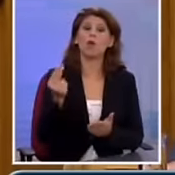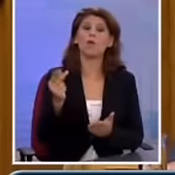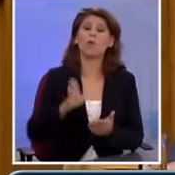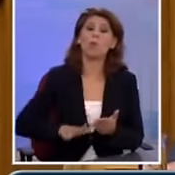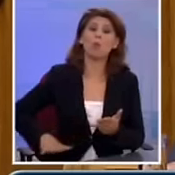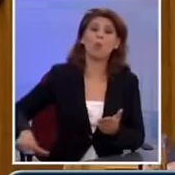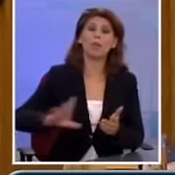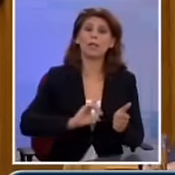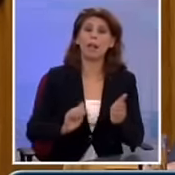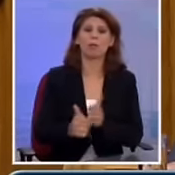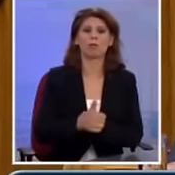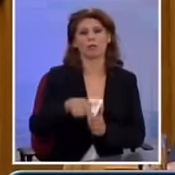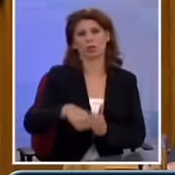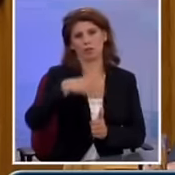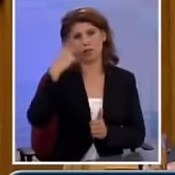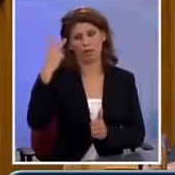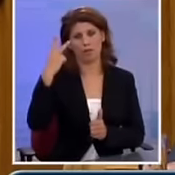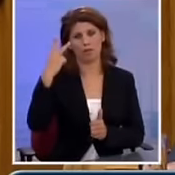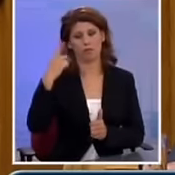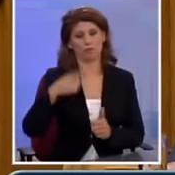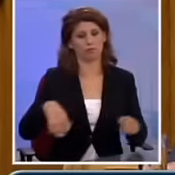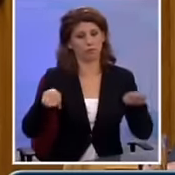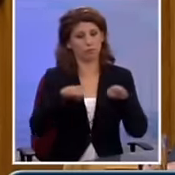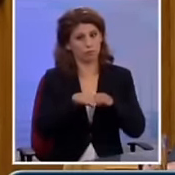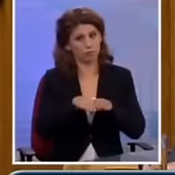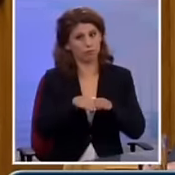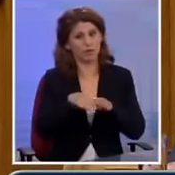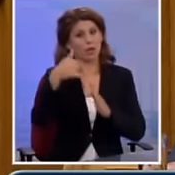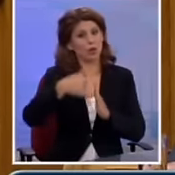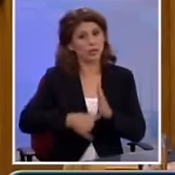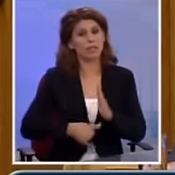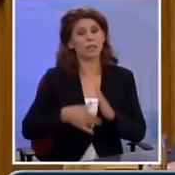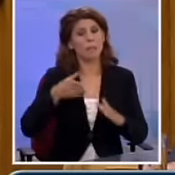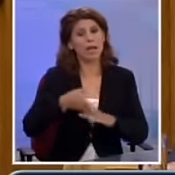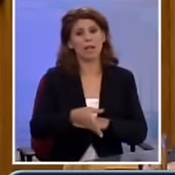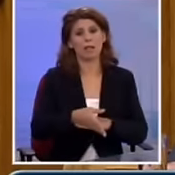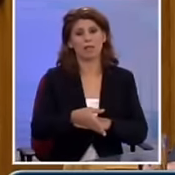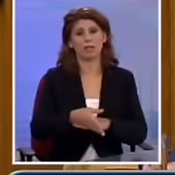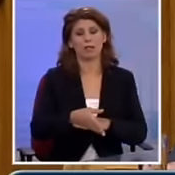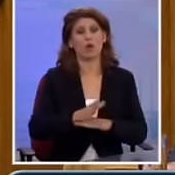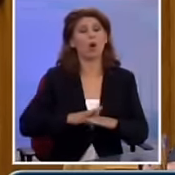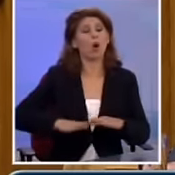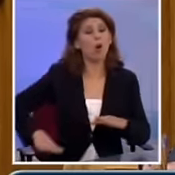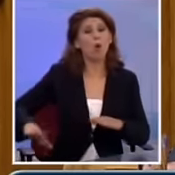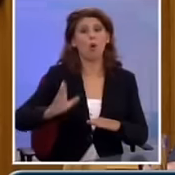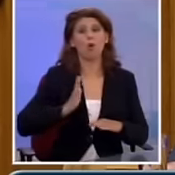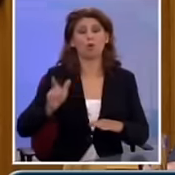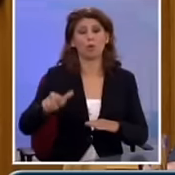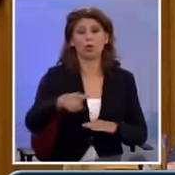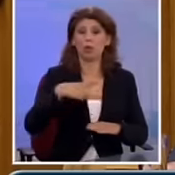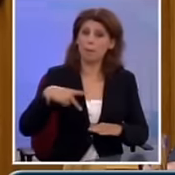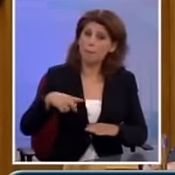να αποκαταστήσει αυτό το δικαίωμα της ισότιμης και ουσιαστικής παρέμβασης όλων αυτών των πολιτών μαζί με